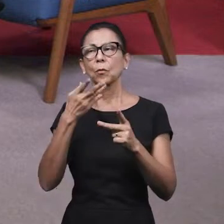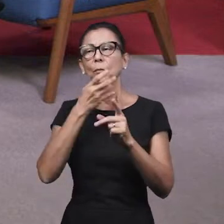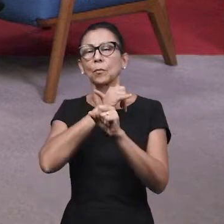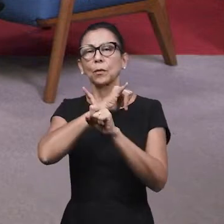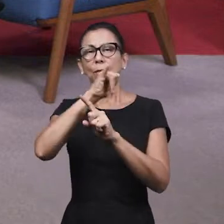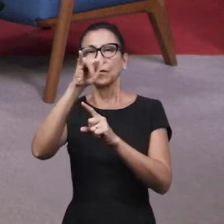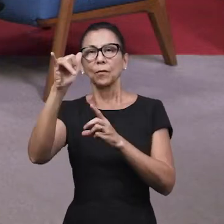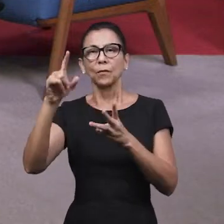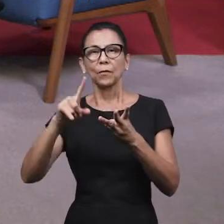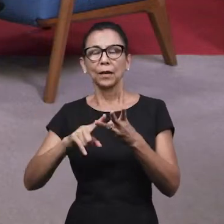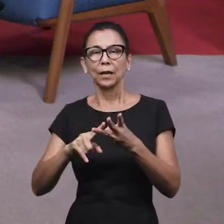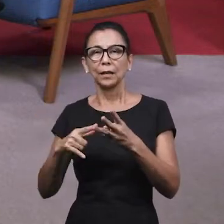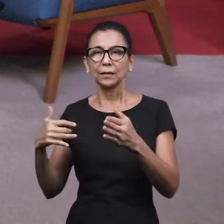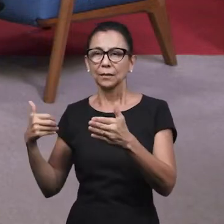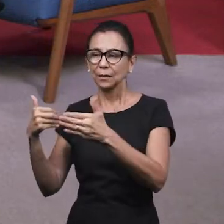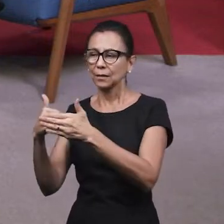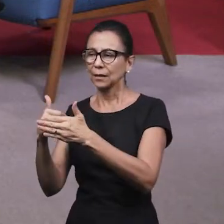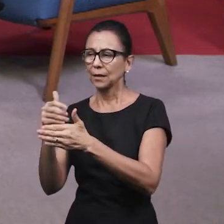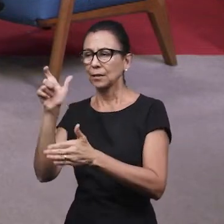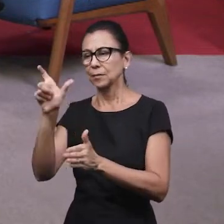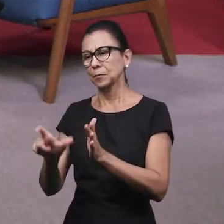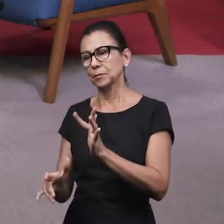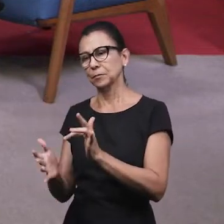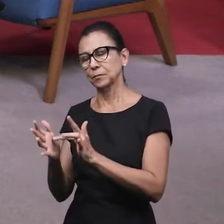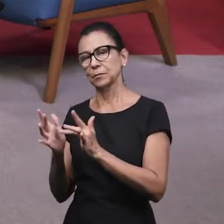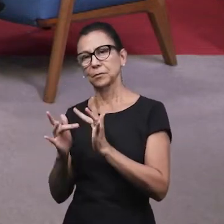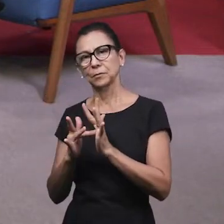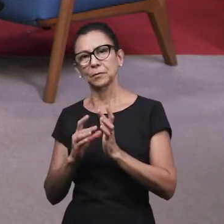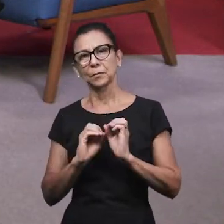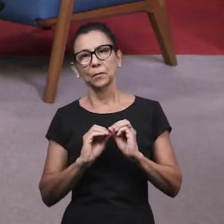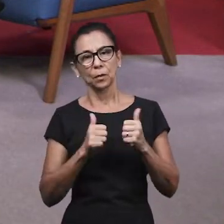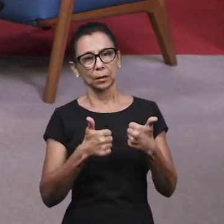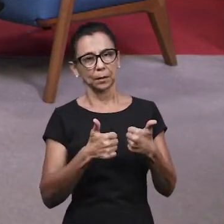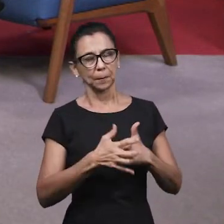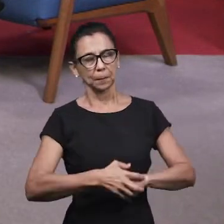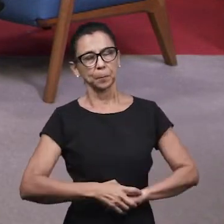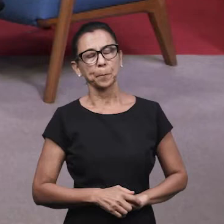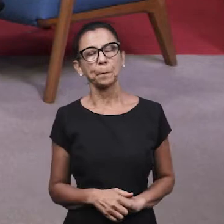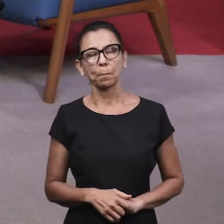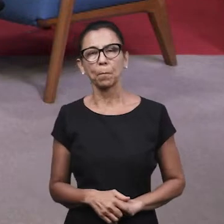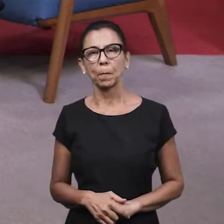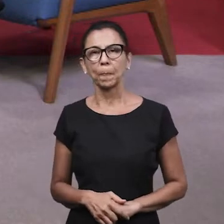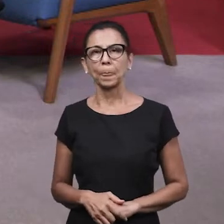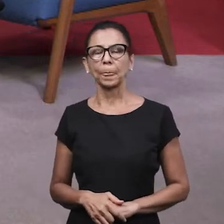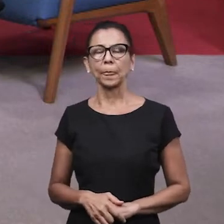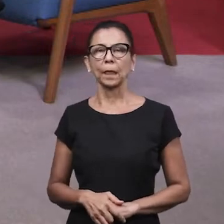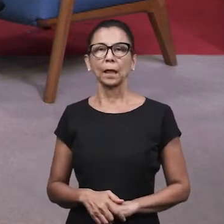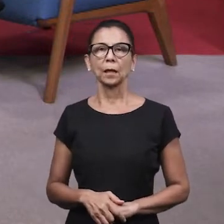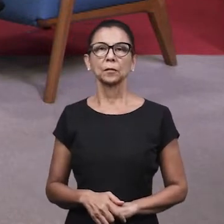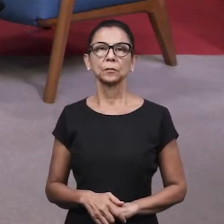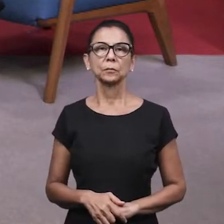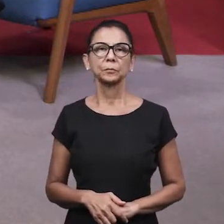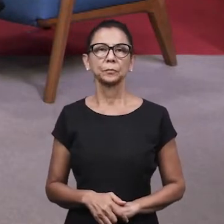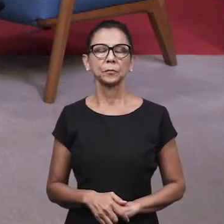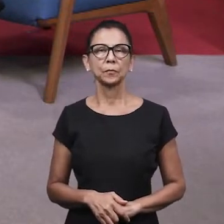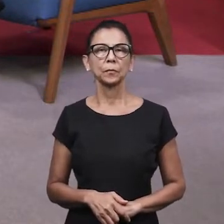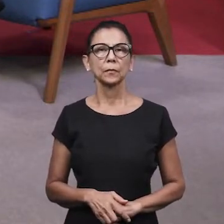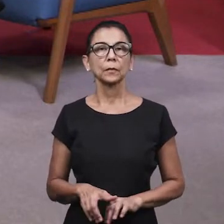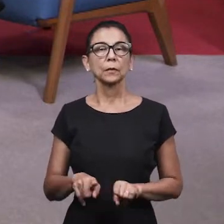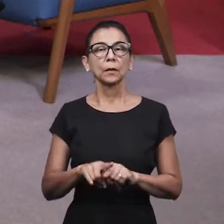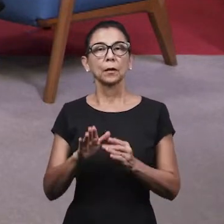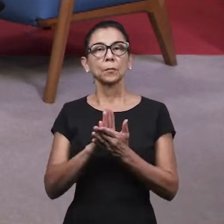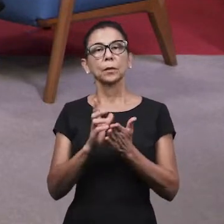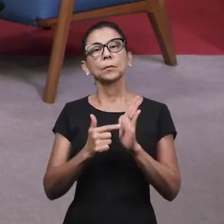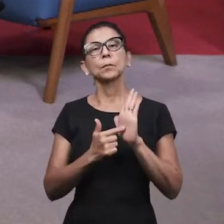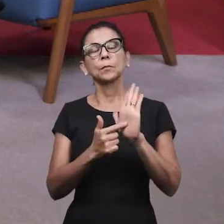Jésus. Amen. Gloire à Jésus. Très bien. Il y a un autre personnage biblique qui aussi a